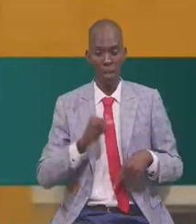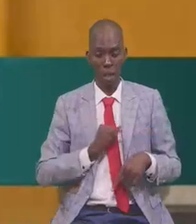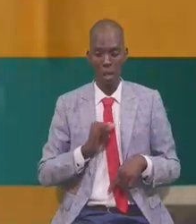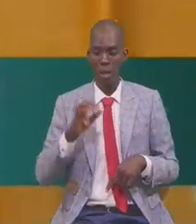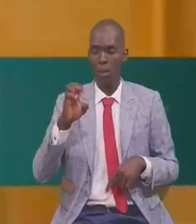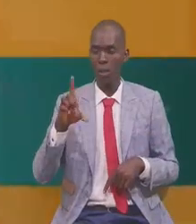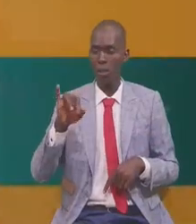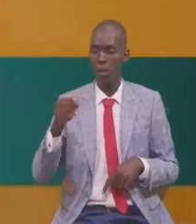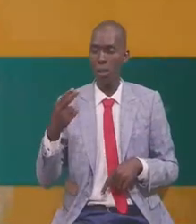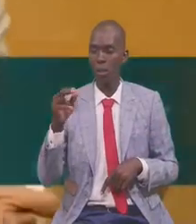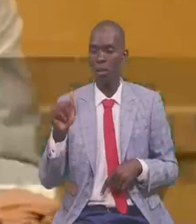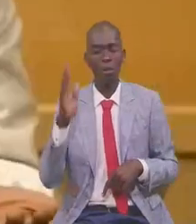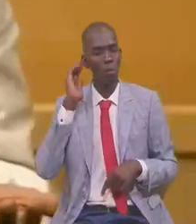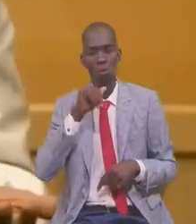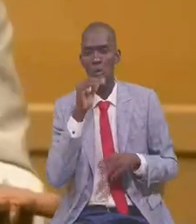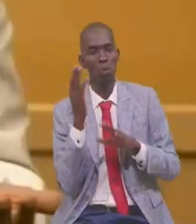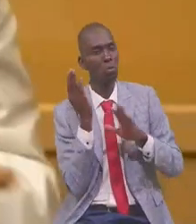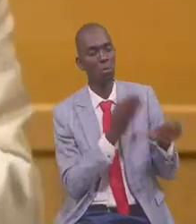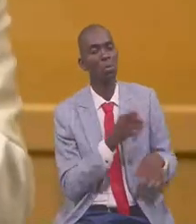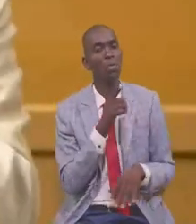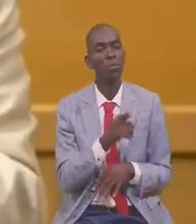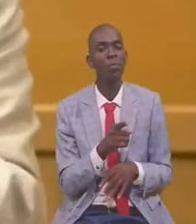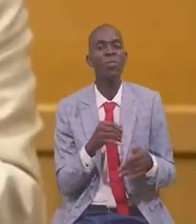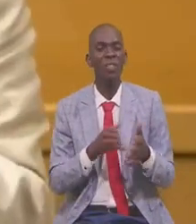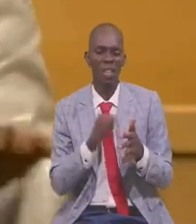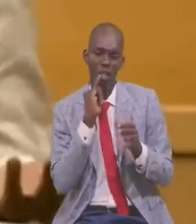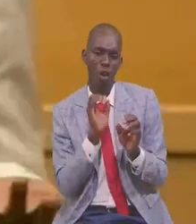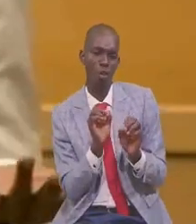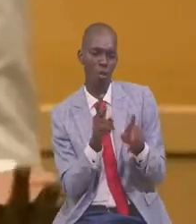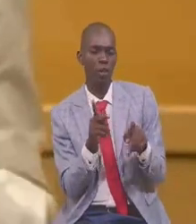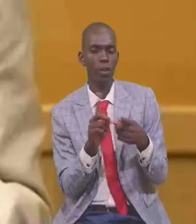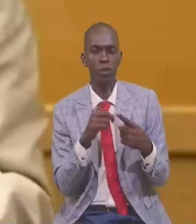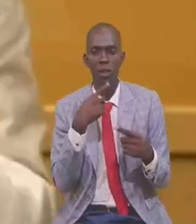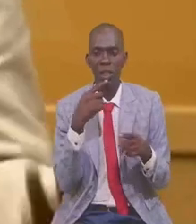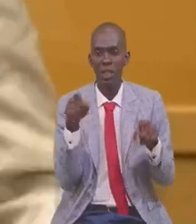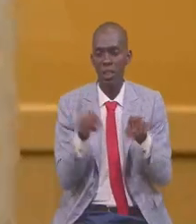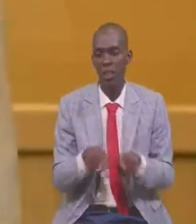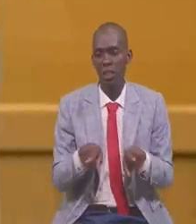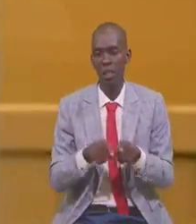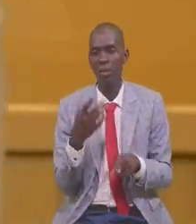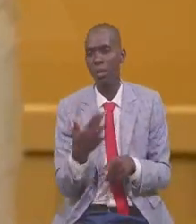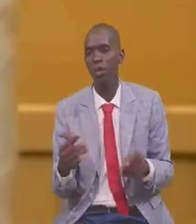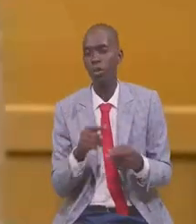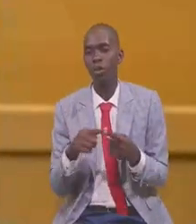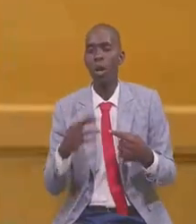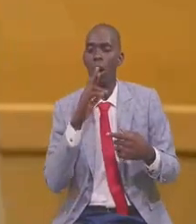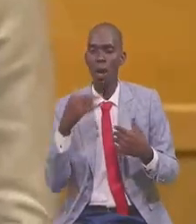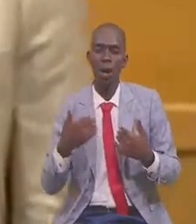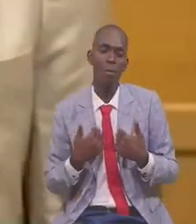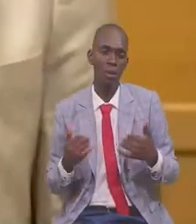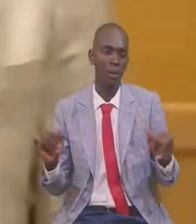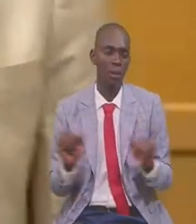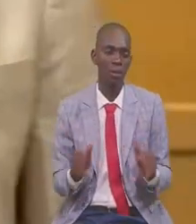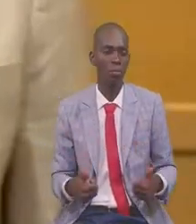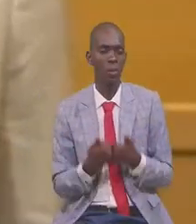C'est facile de dire la même chose. Quand vous êtes affronté au même défi, les mêmes défis, reste ici, je